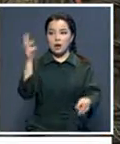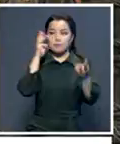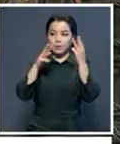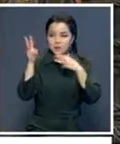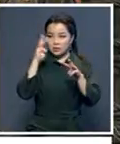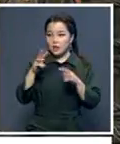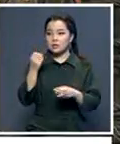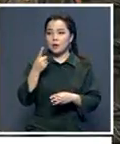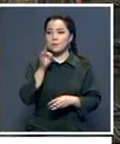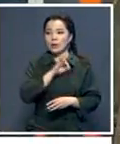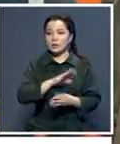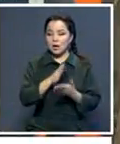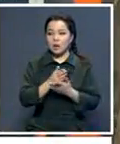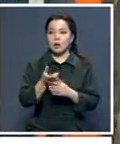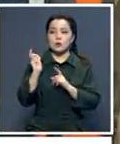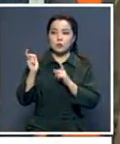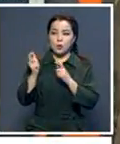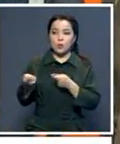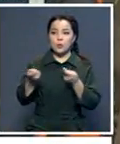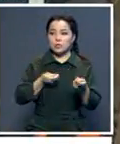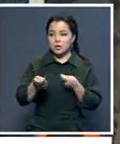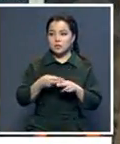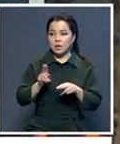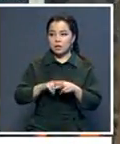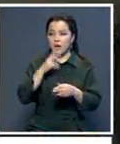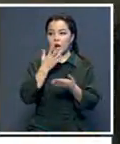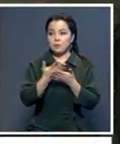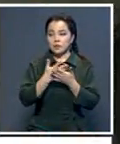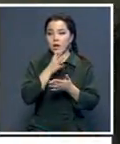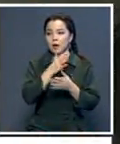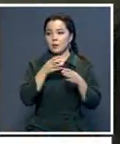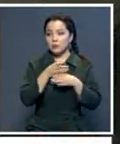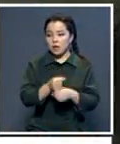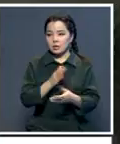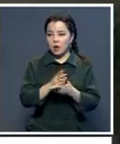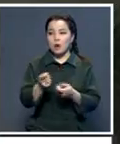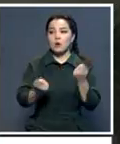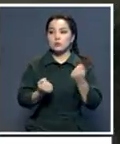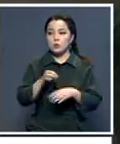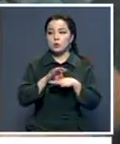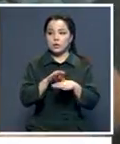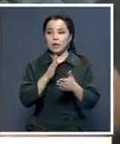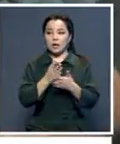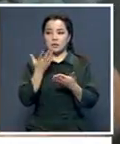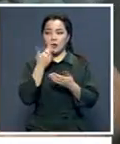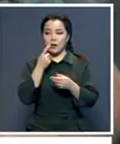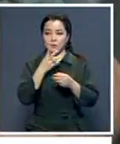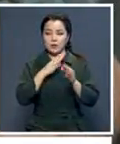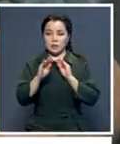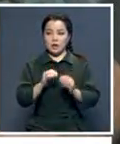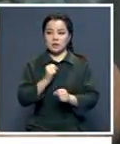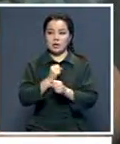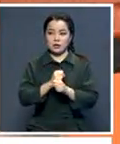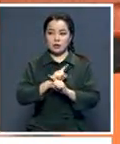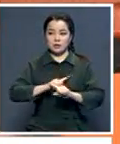Модернизацияның тағы бір пайдасы жүк көтергіш жабдықтарының қызмет көрсету мерзімі ұлғайды. Ал жүргізуші кабинасына сандық технология бойынша